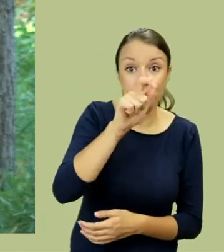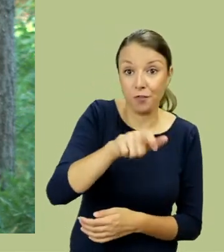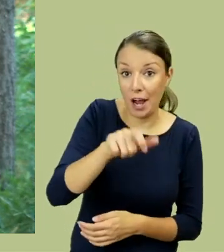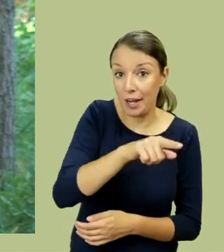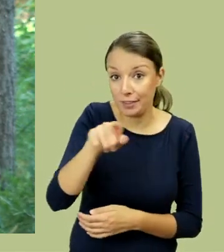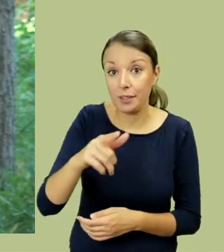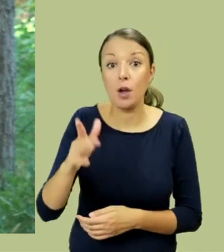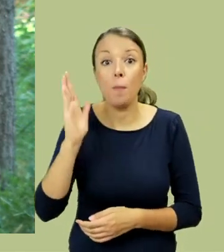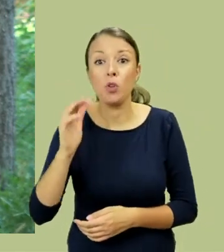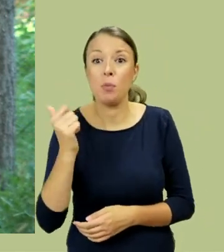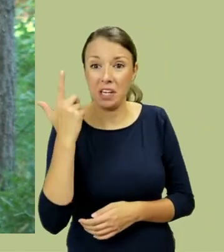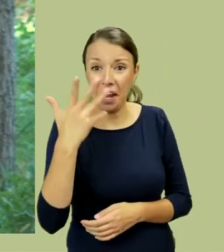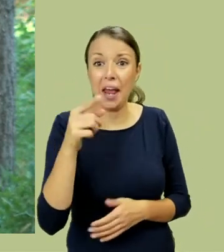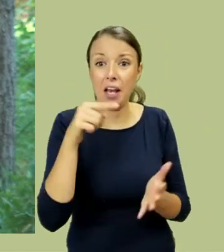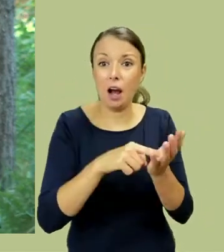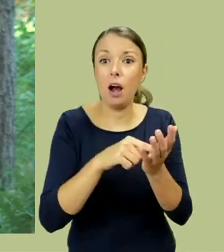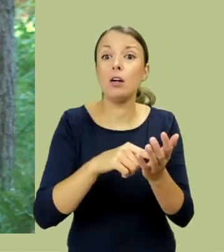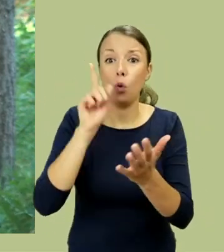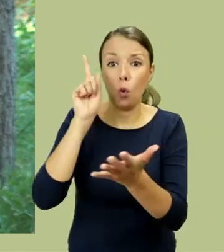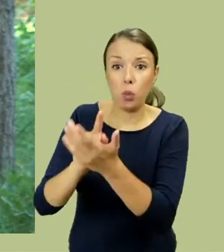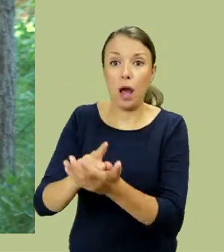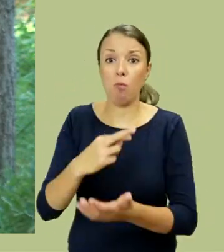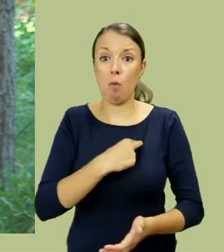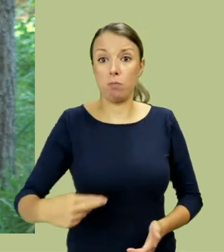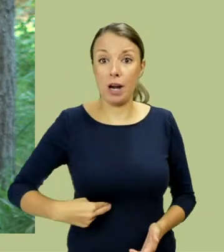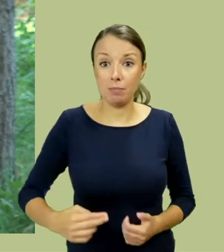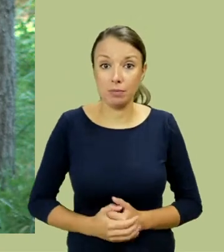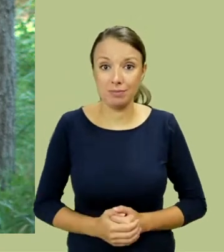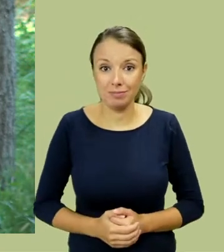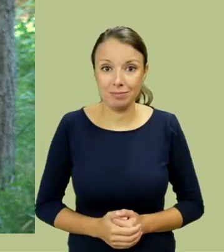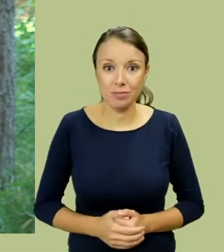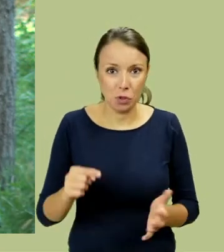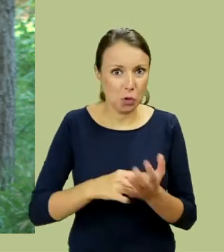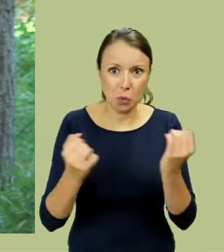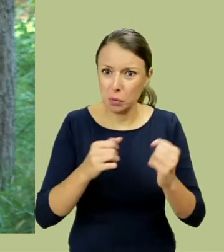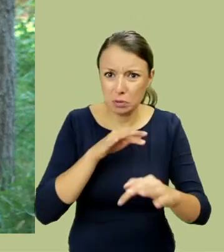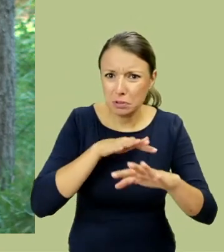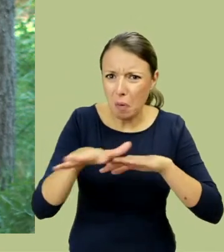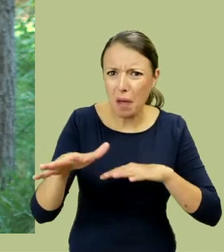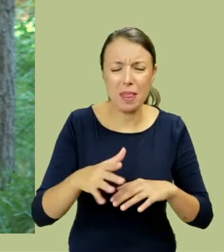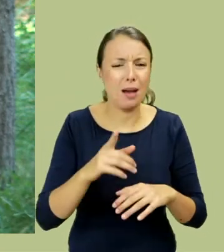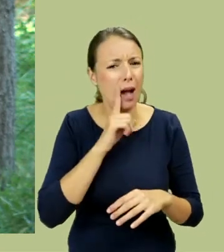było premierami. Nikt, i to jest bardzo słynny epizod,